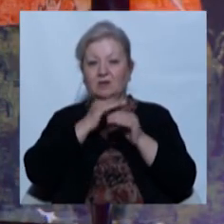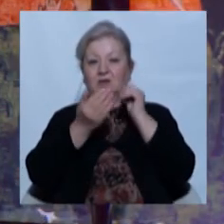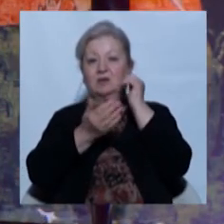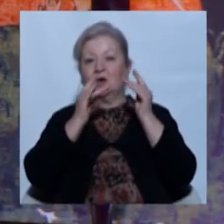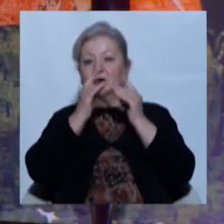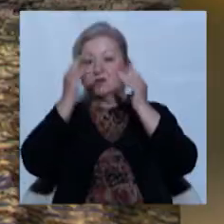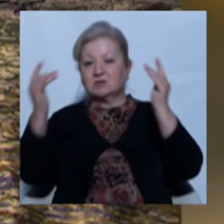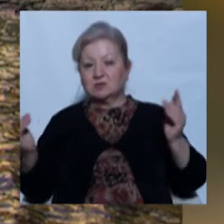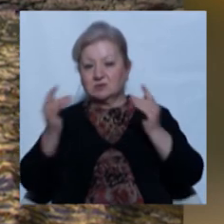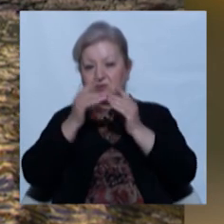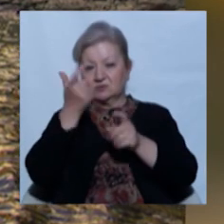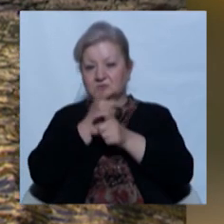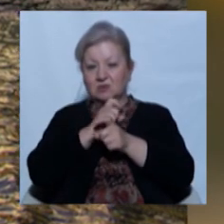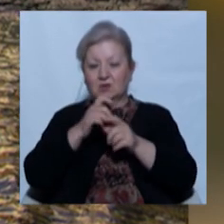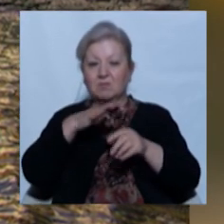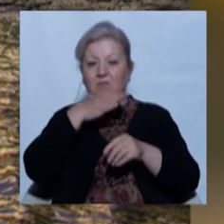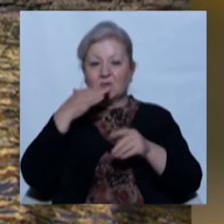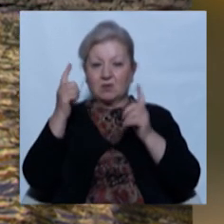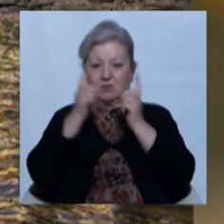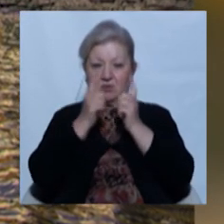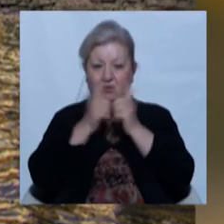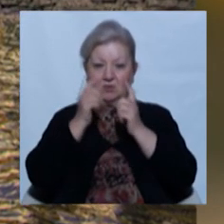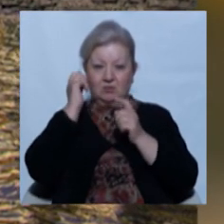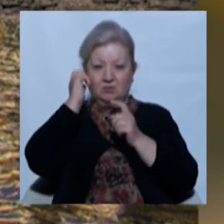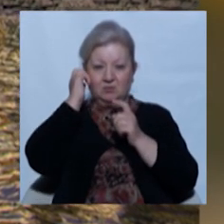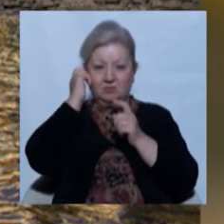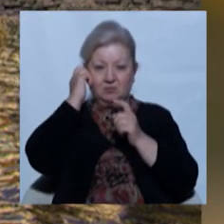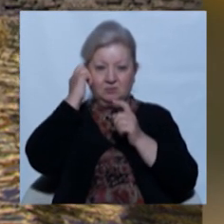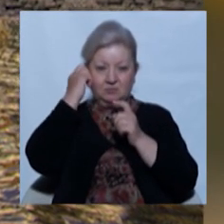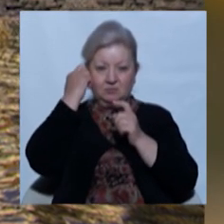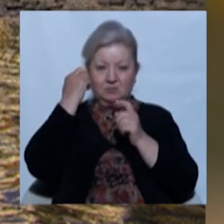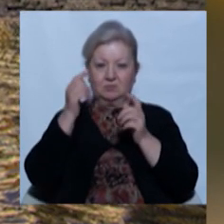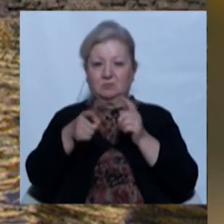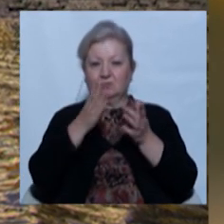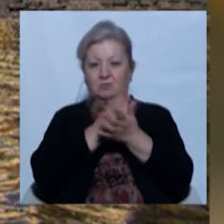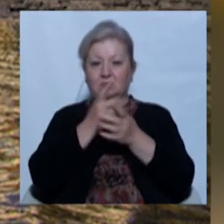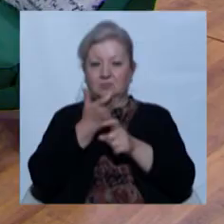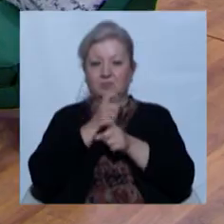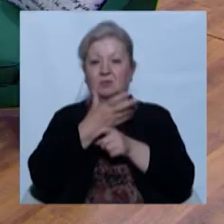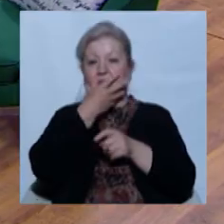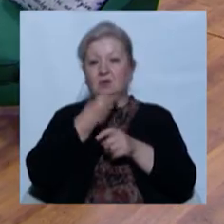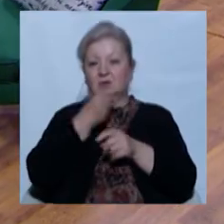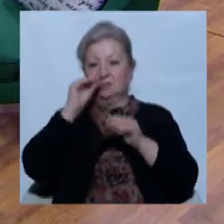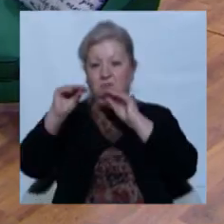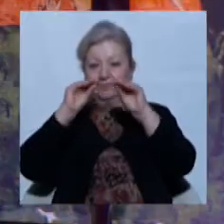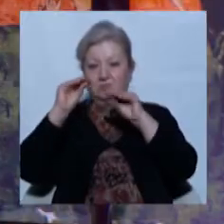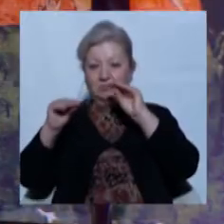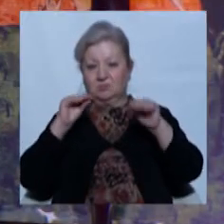ხიდებს, რომელიც ძალიან ბევრი გვხვდება აჭარაში და აი აჭარის ლამაზ ბუნებაში, ბუნებას კიდევ უფრო ალამაზებს